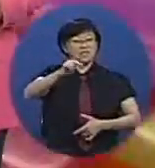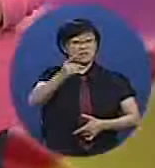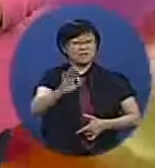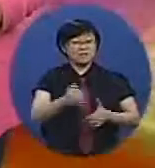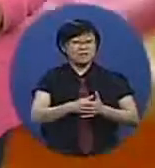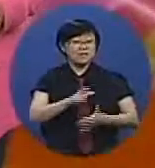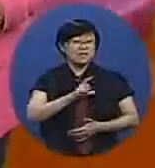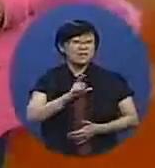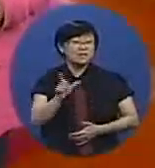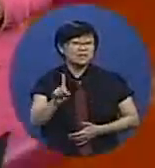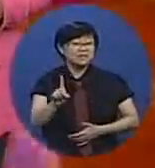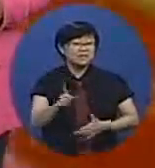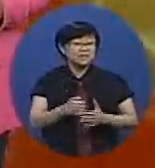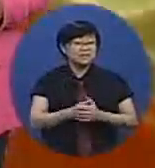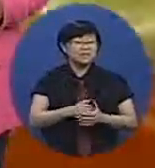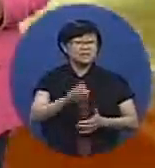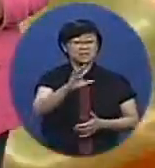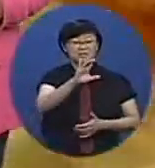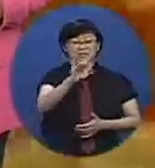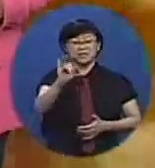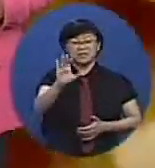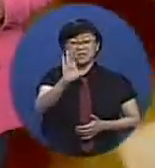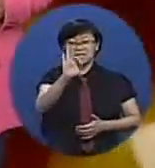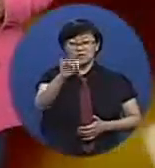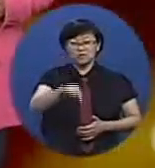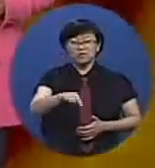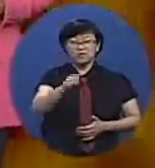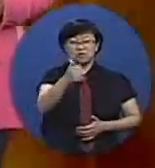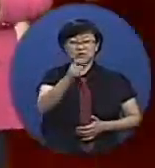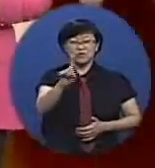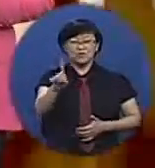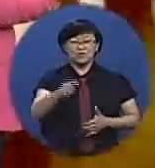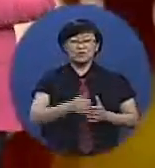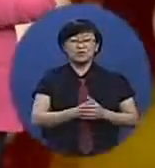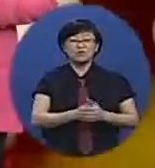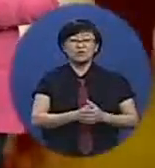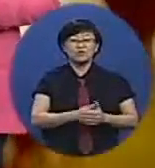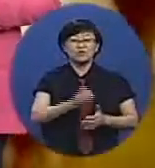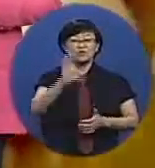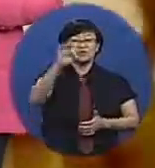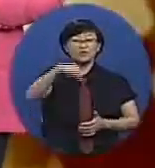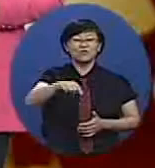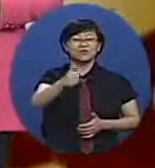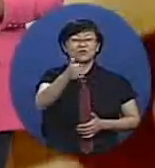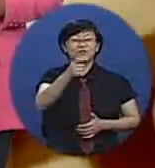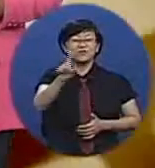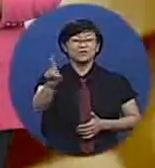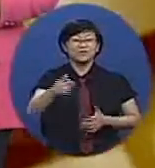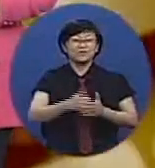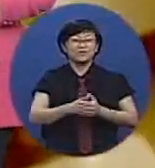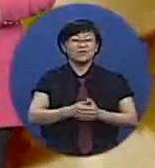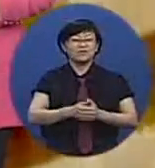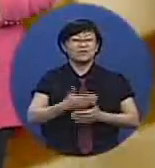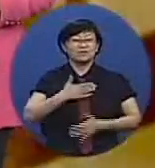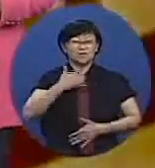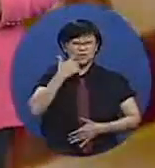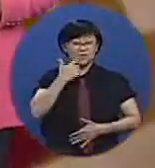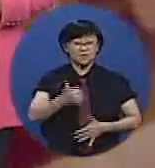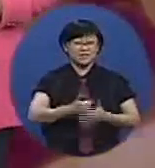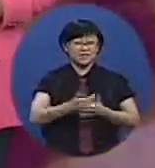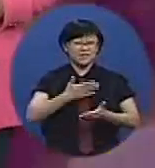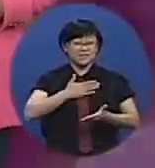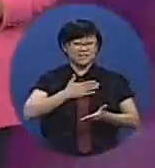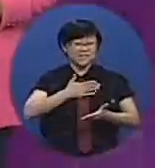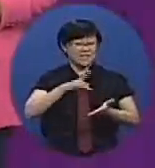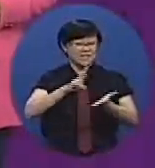네. 예, 성함은요? 이우하. 예? 아유, 예? 이우하님은 그 네. 우리 아버님께서